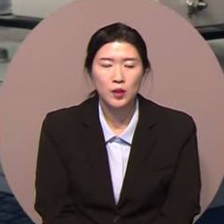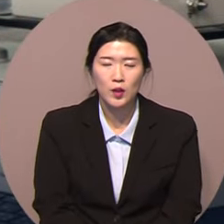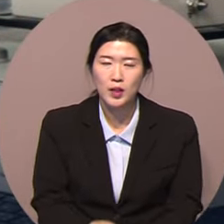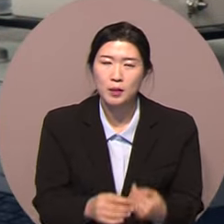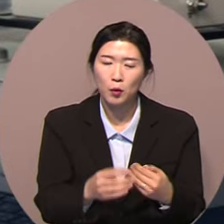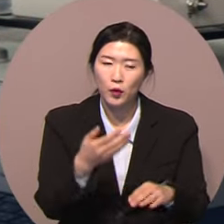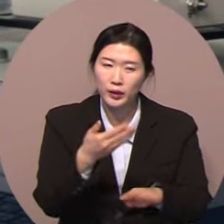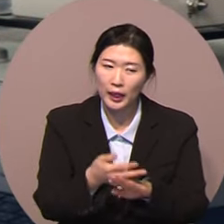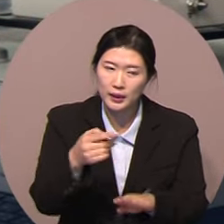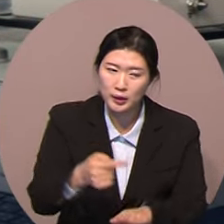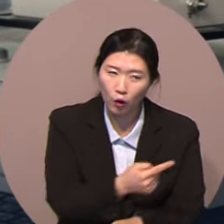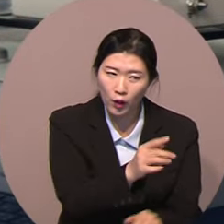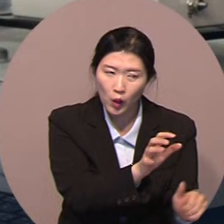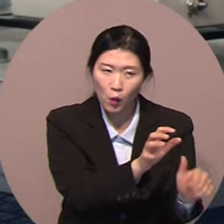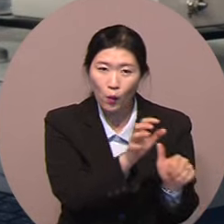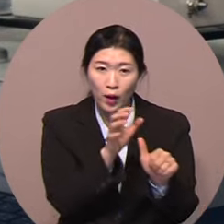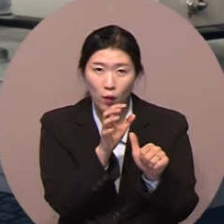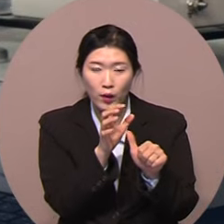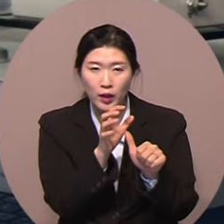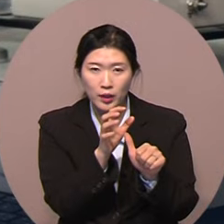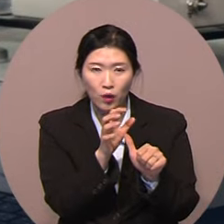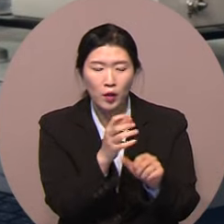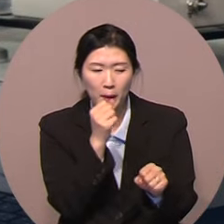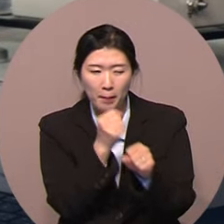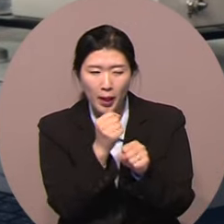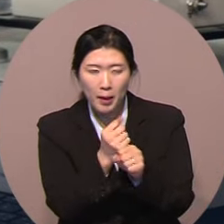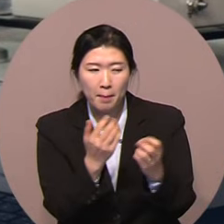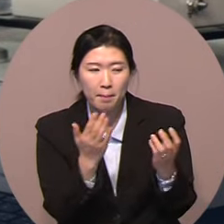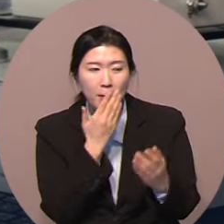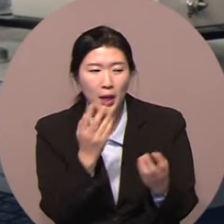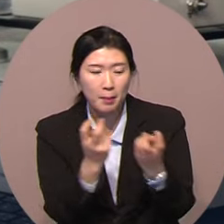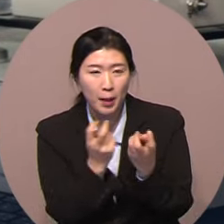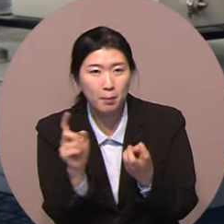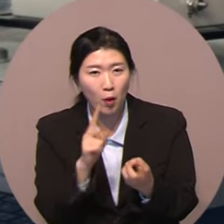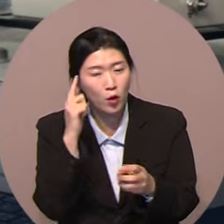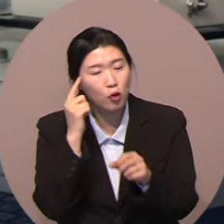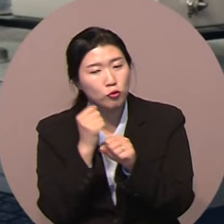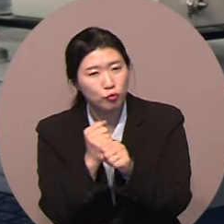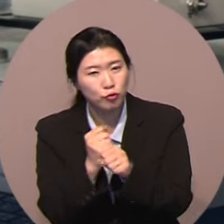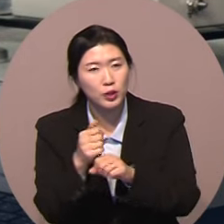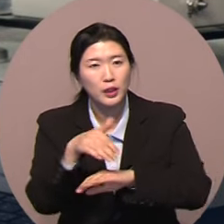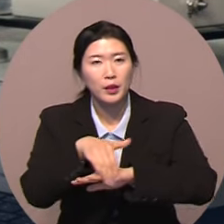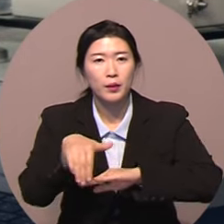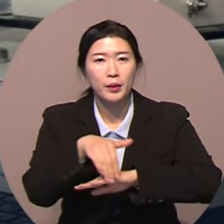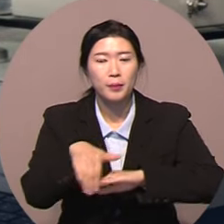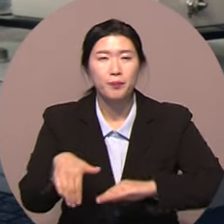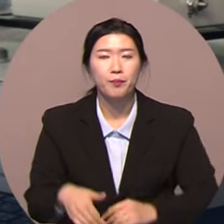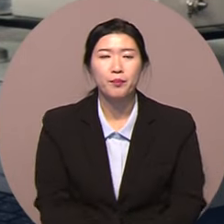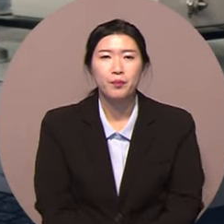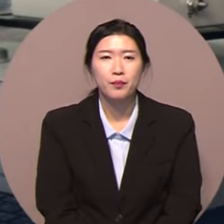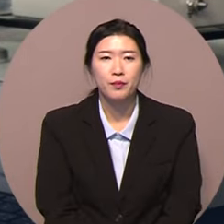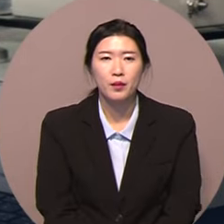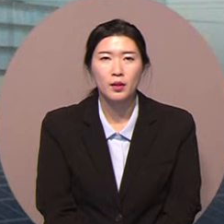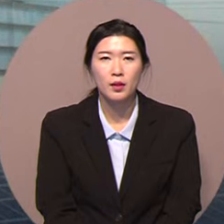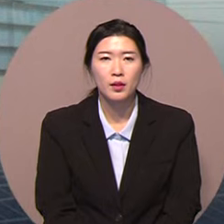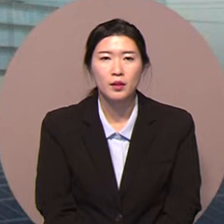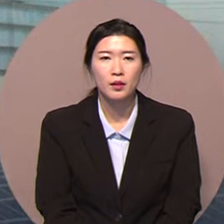저희는 이 촉매를 개량하고 더 발전시켜서 더 많은 종류의 플라스틱을 분해하고 이를 수소로 전환하는 촉매를 개발할